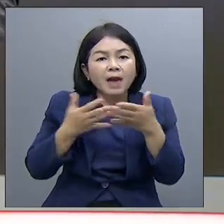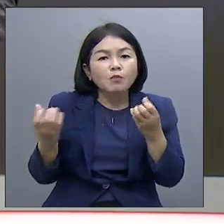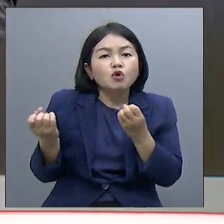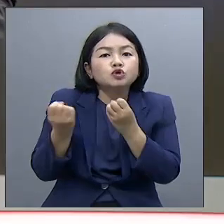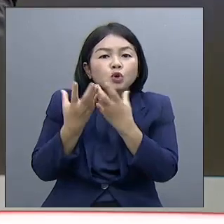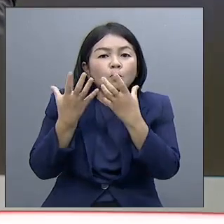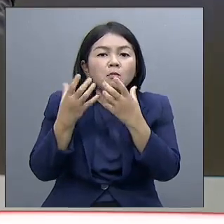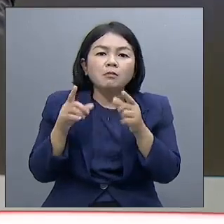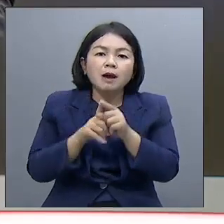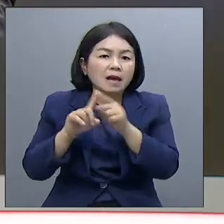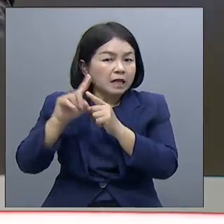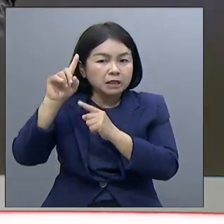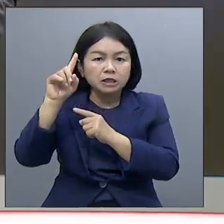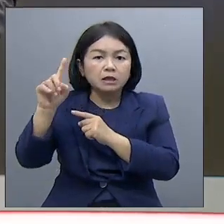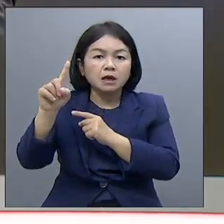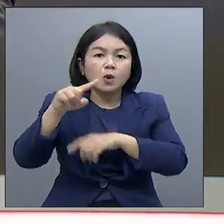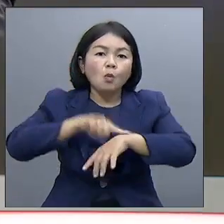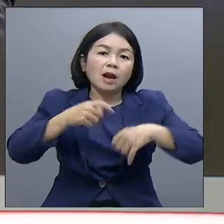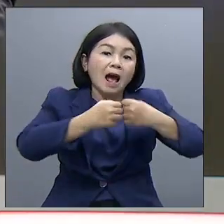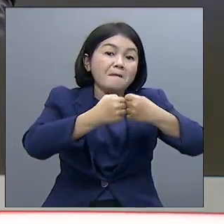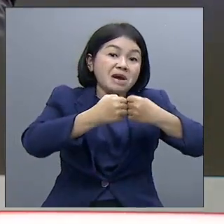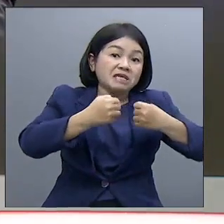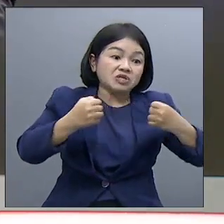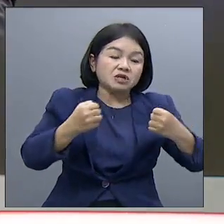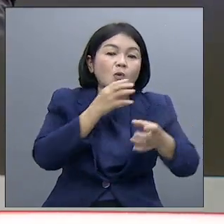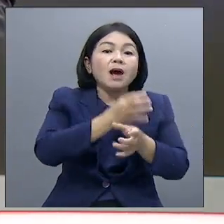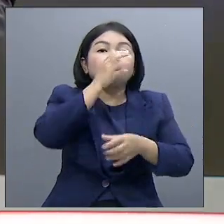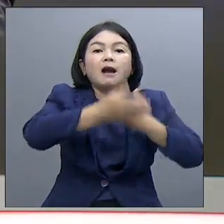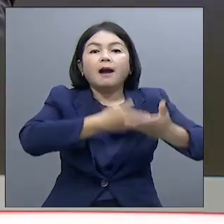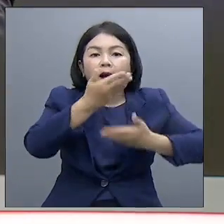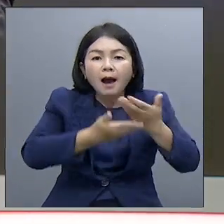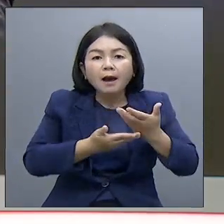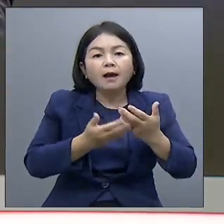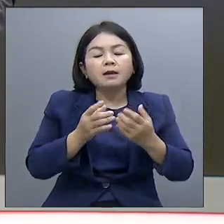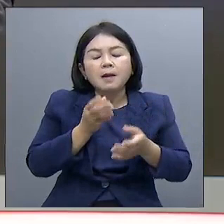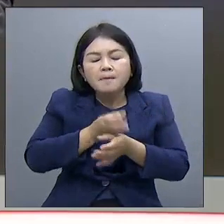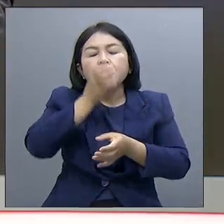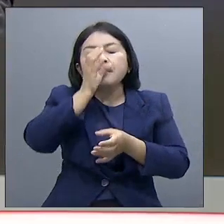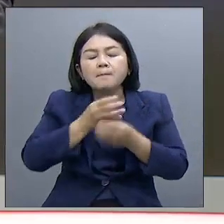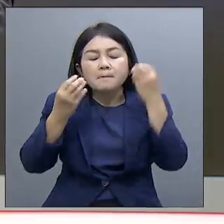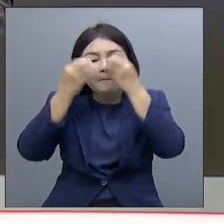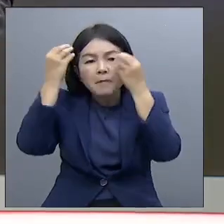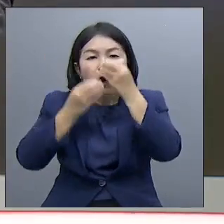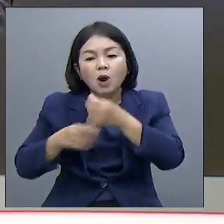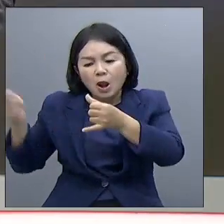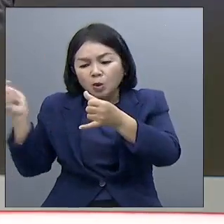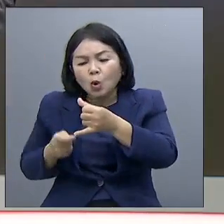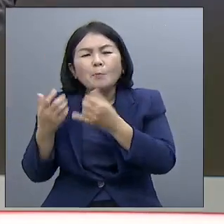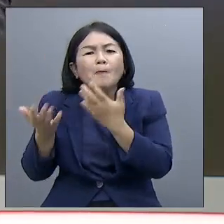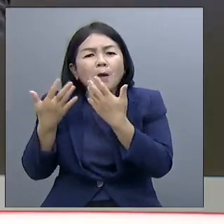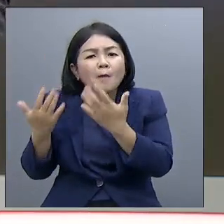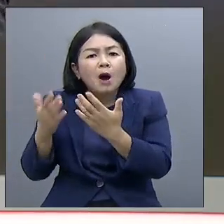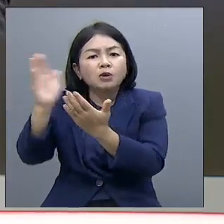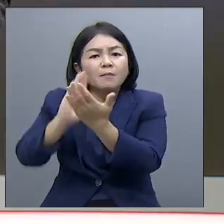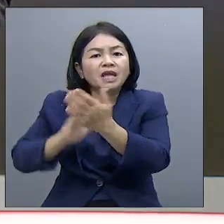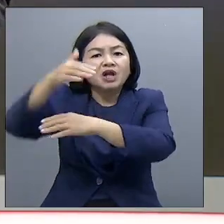เนื่องจากอย่างแรกอย่างที่เน้นย้ำไปว่ากฎหมายเรื่องของเมาแล้วขับบ้านเรายังอ่อนมากเมื่อเทียบกับต่างประเทศส่วนก